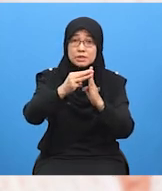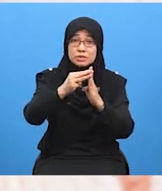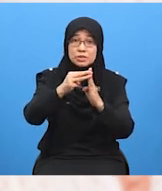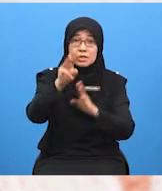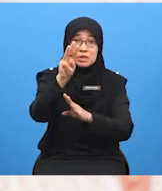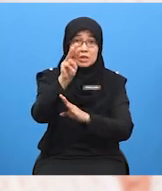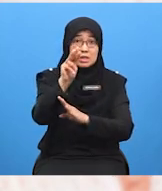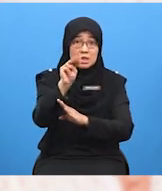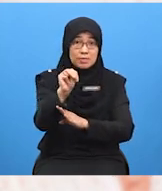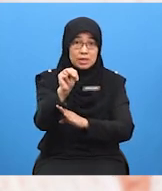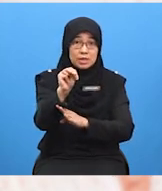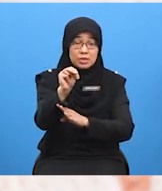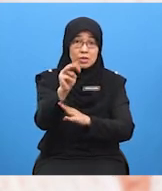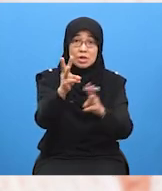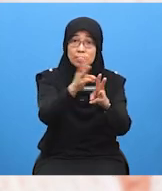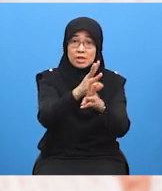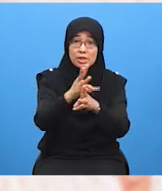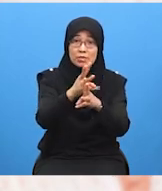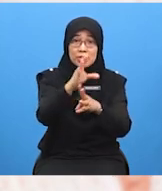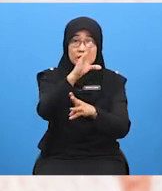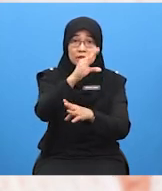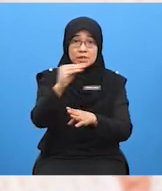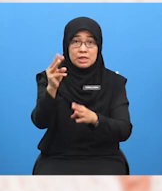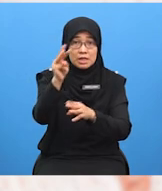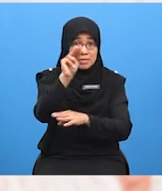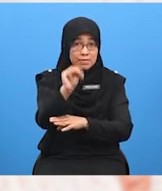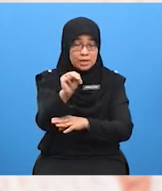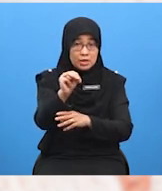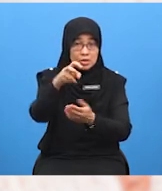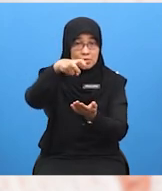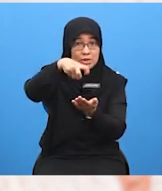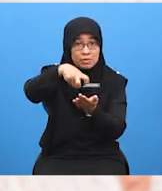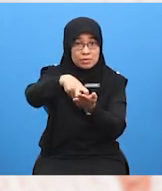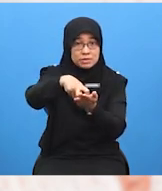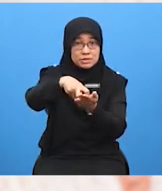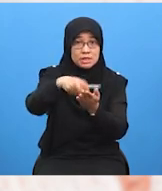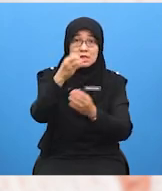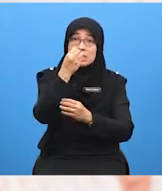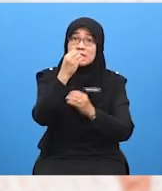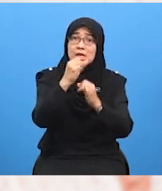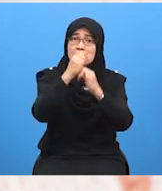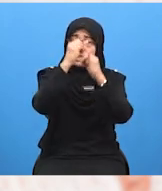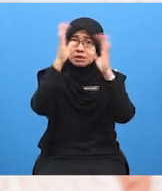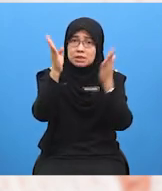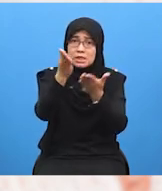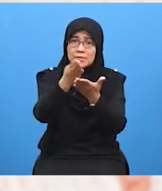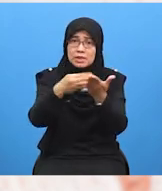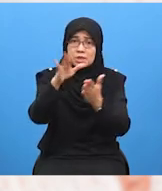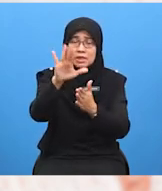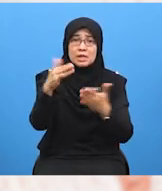pengawal dan mikro pemproses. 2. Menjelaskan bahagian yang terdapat dalam mikro pengawal.